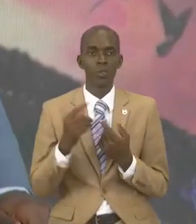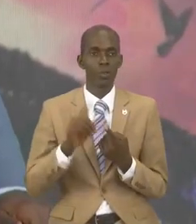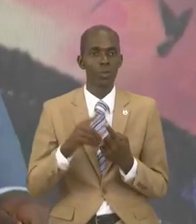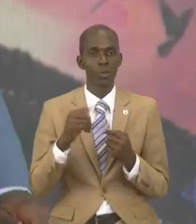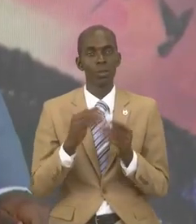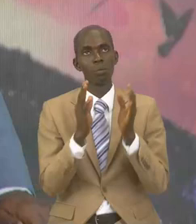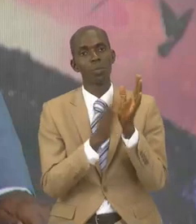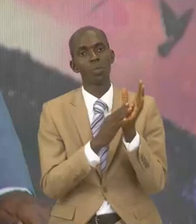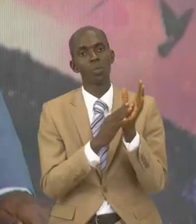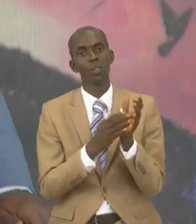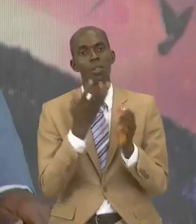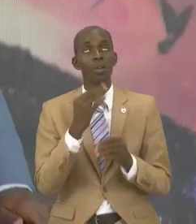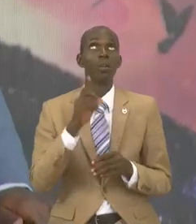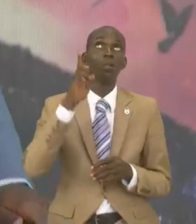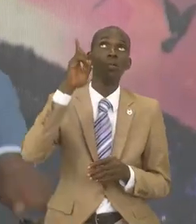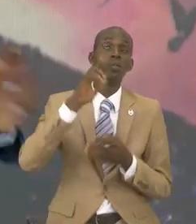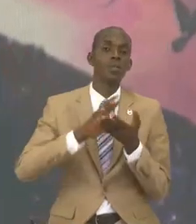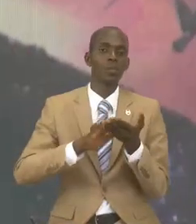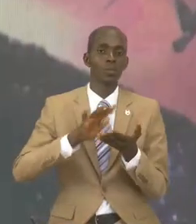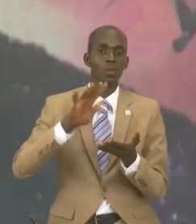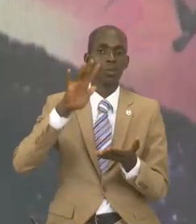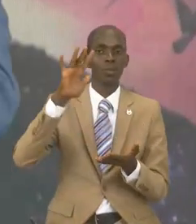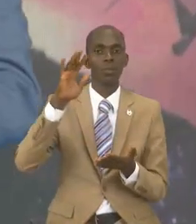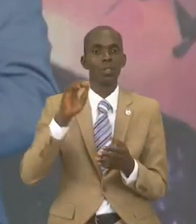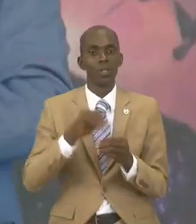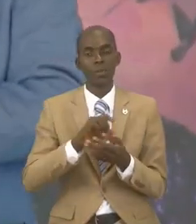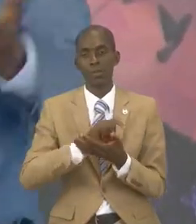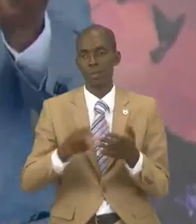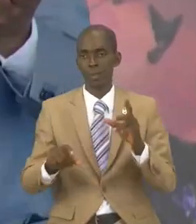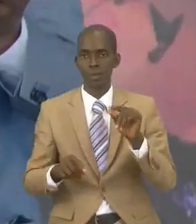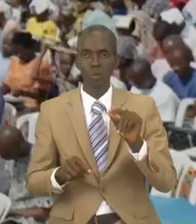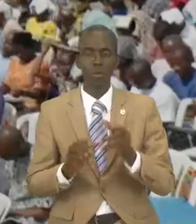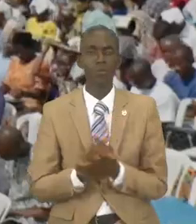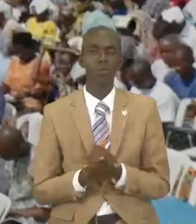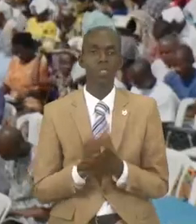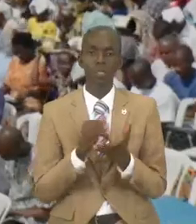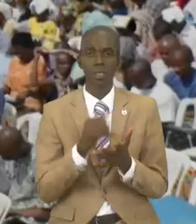la louange de sa gloire. Verset 20.